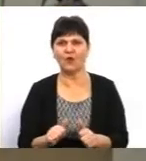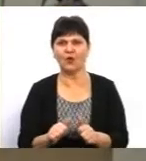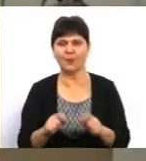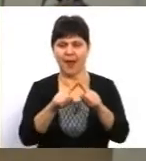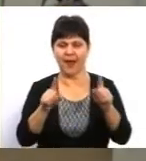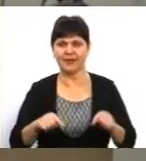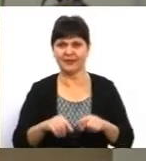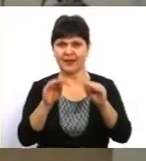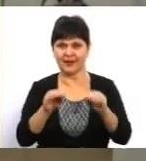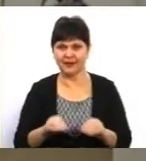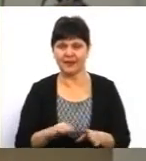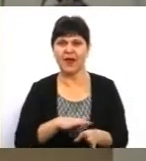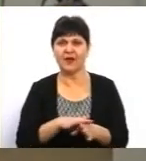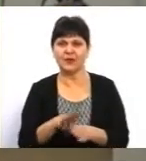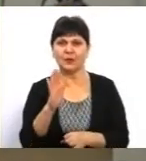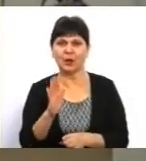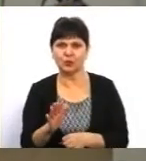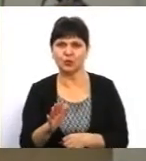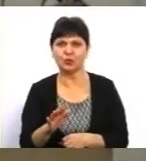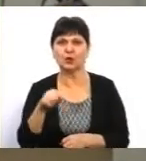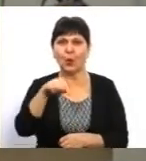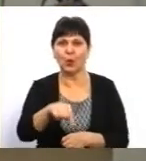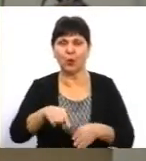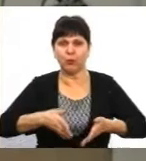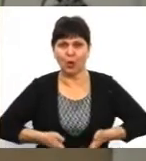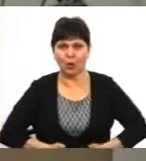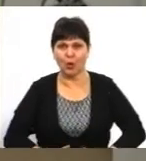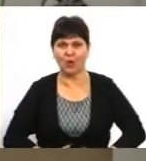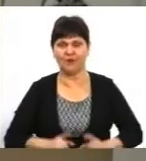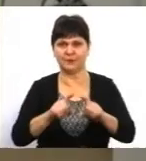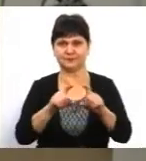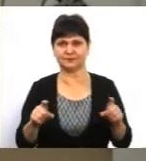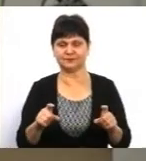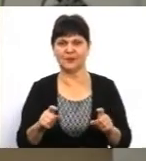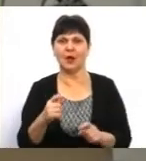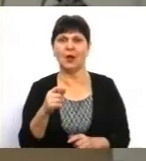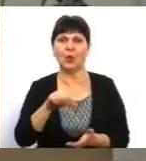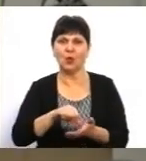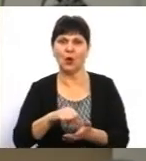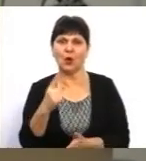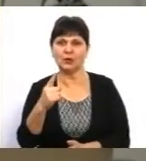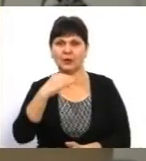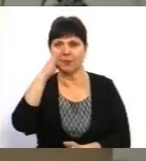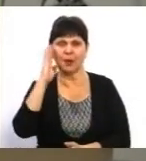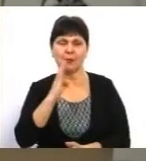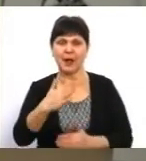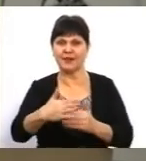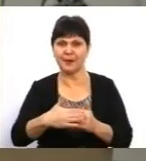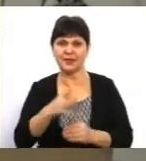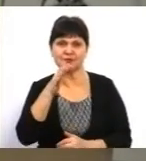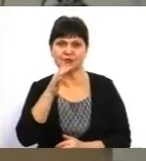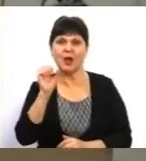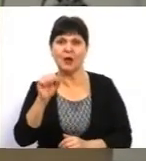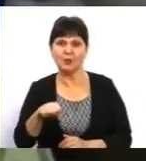Це буде відбуватись безпосередньо у пологовому за участі одного з батьків. Найближчим часом ми зможемо